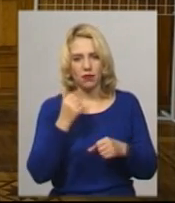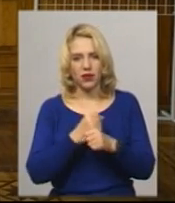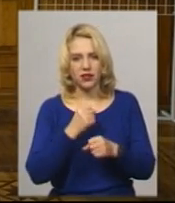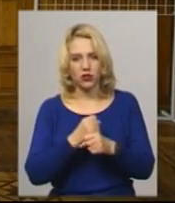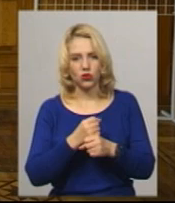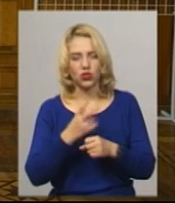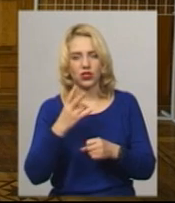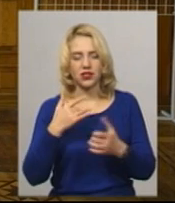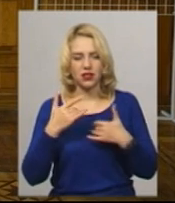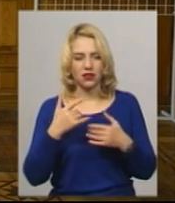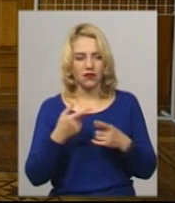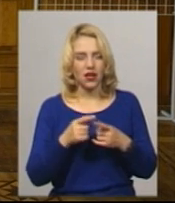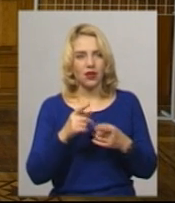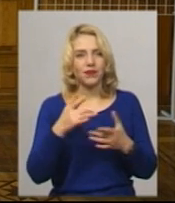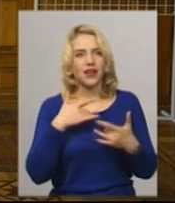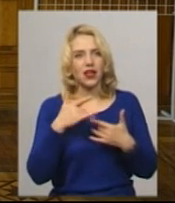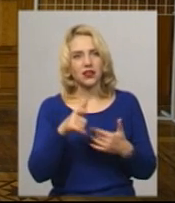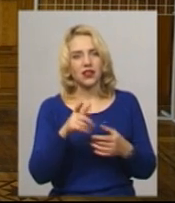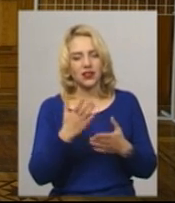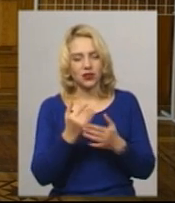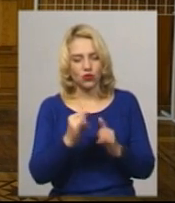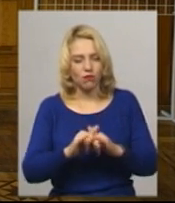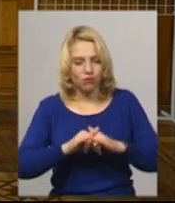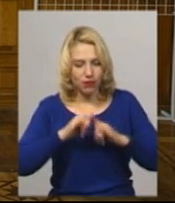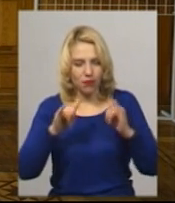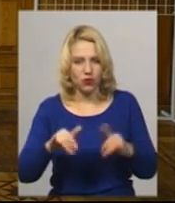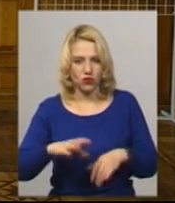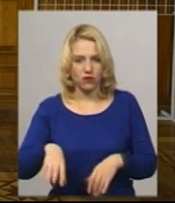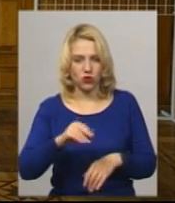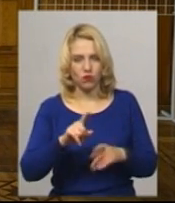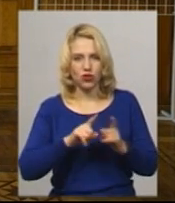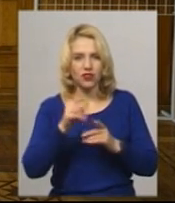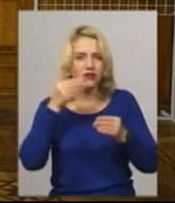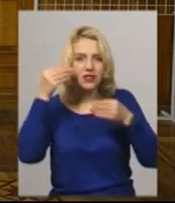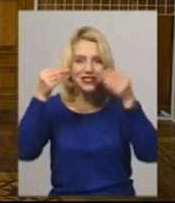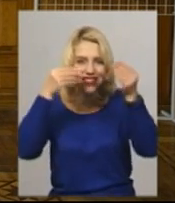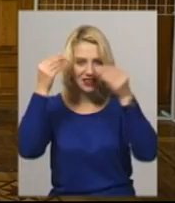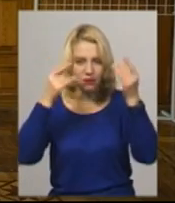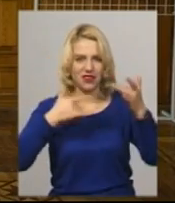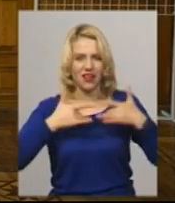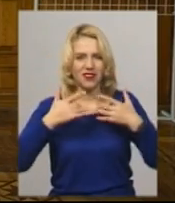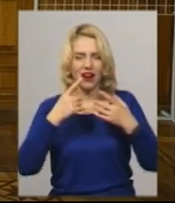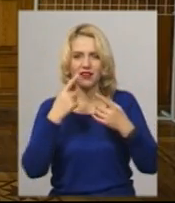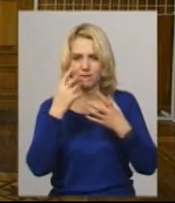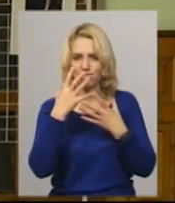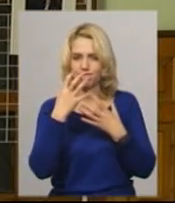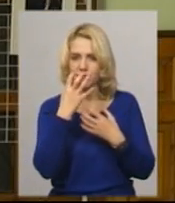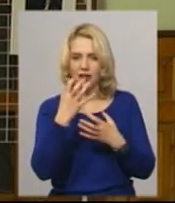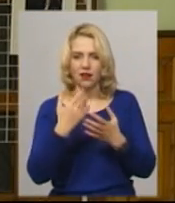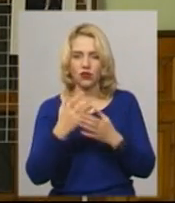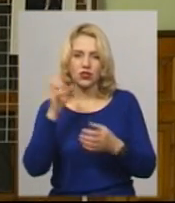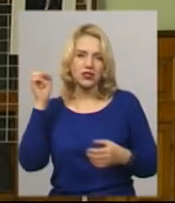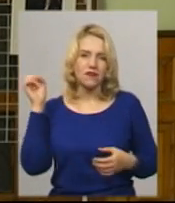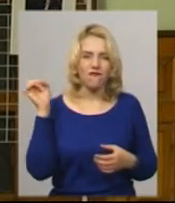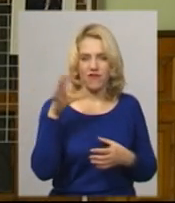крупних планах, тобто театру присутнє перебільшення всього, починаючи з гриму по-театральному, дуже різке кострове світло. А